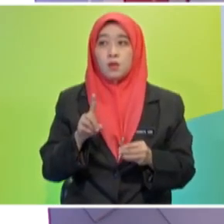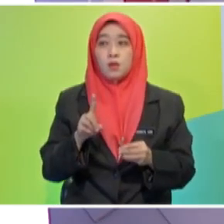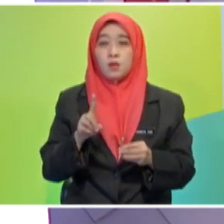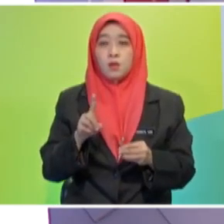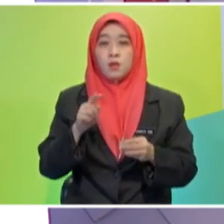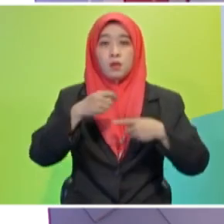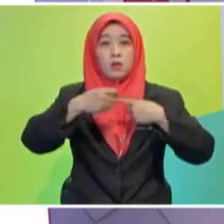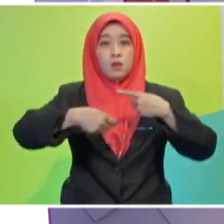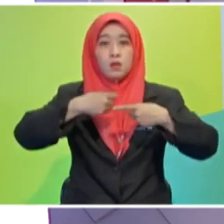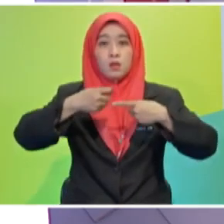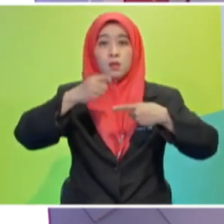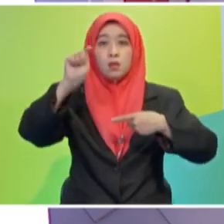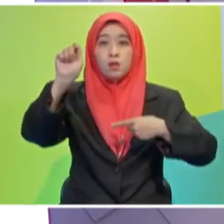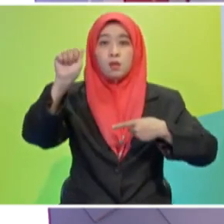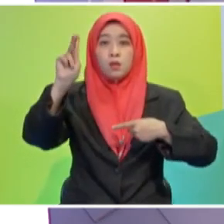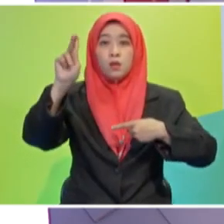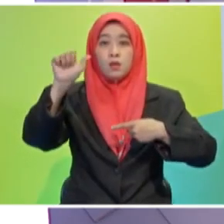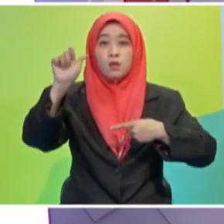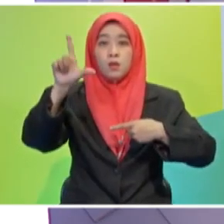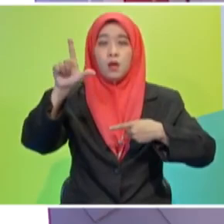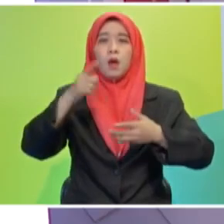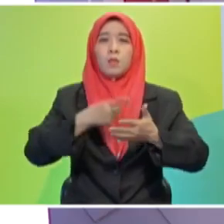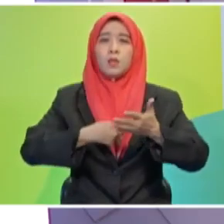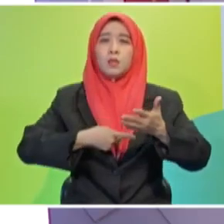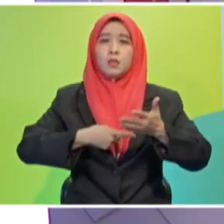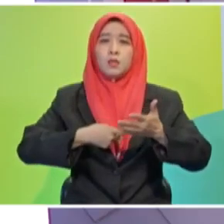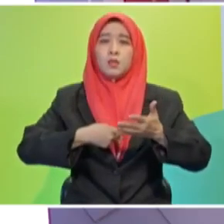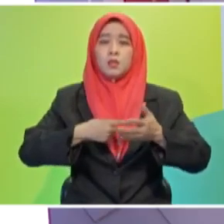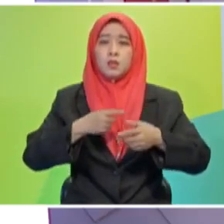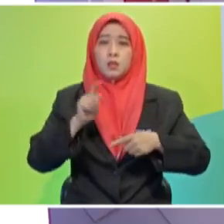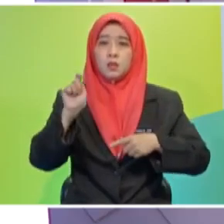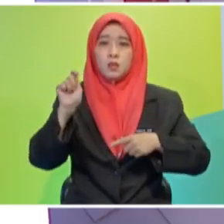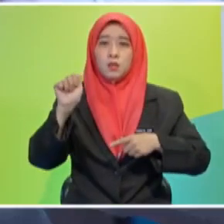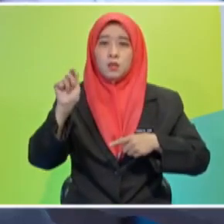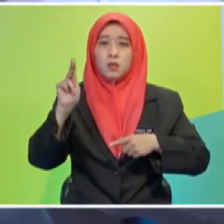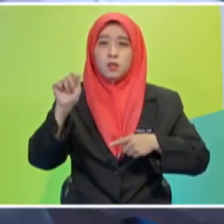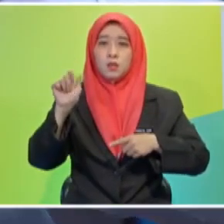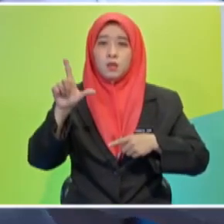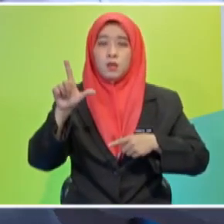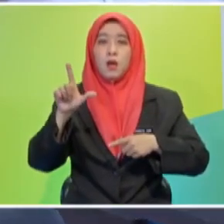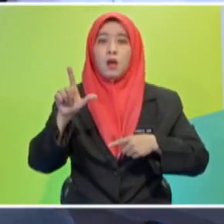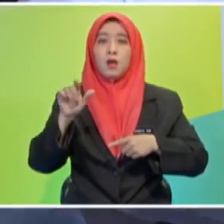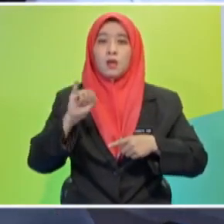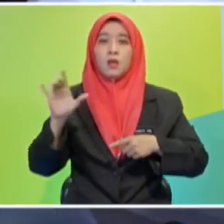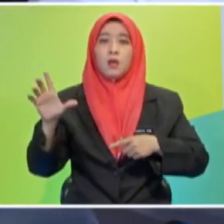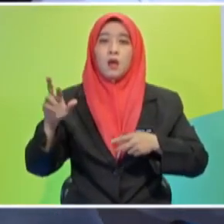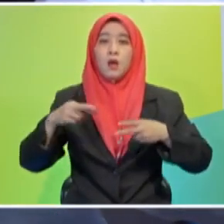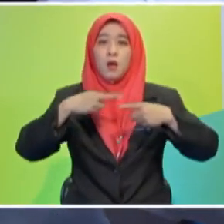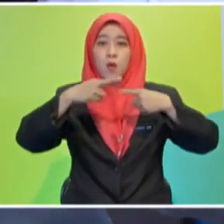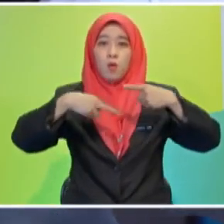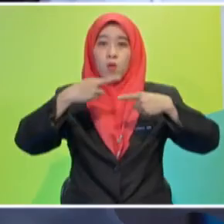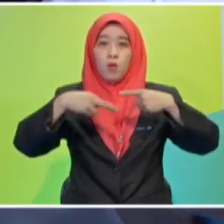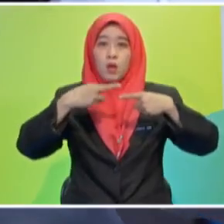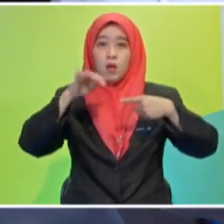takal. Okey, takal. Apa tu takal? Okey, apa tu takal? Takal ialah roda yang